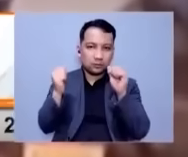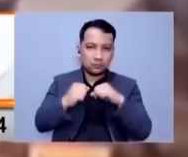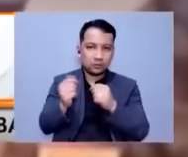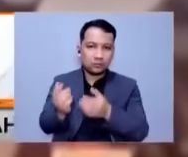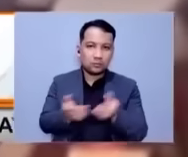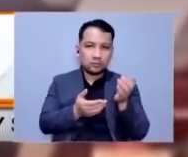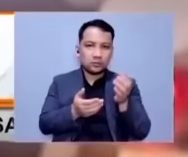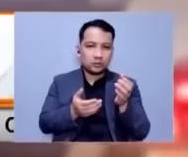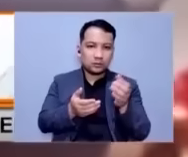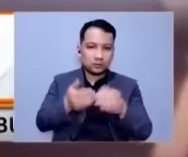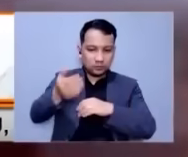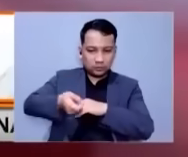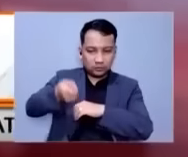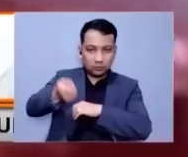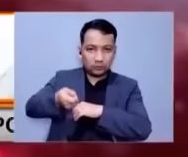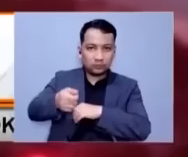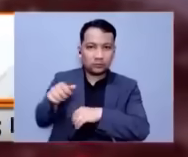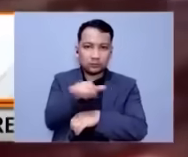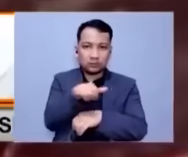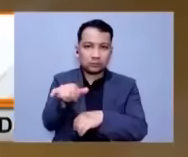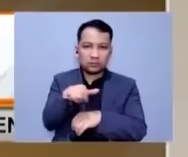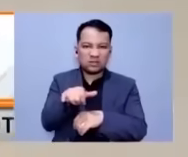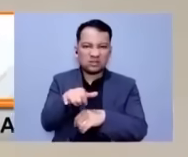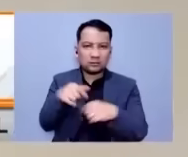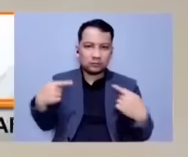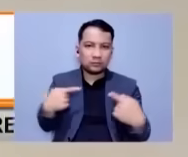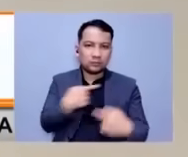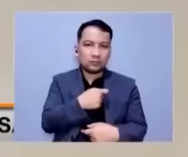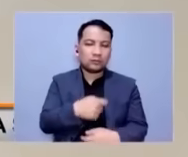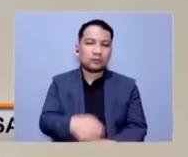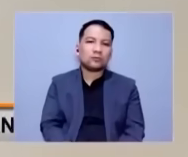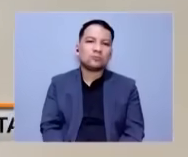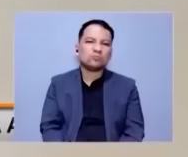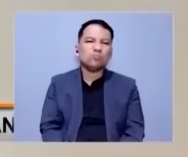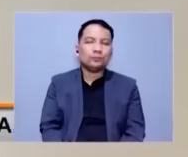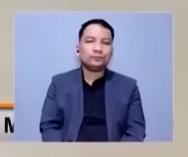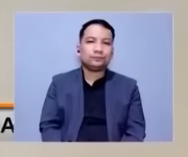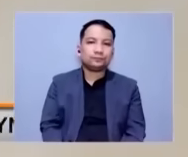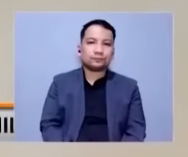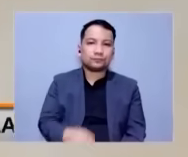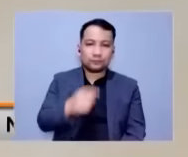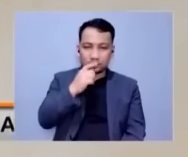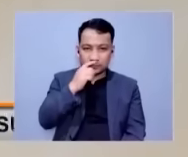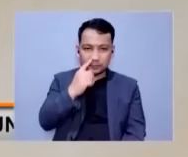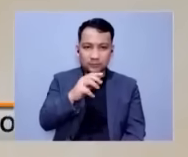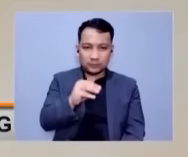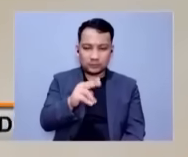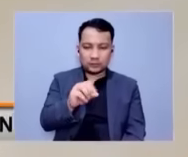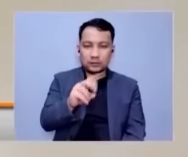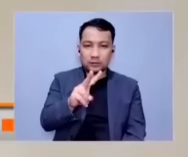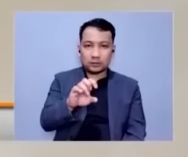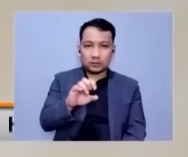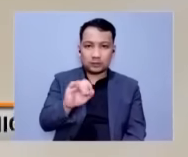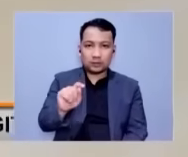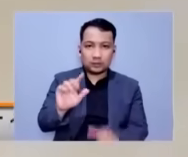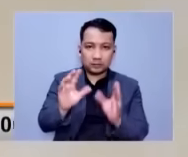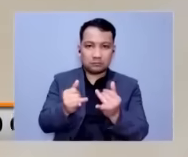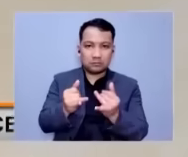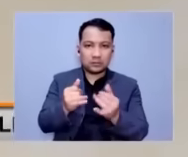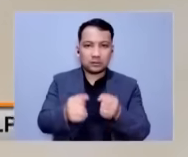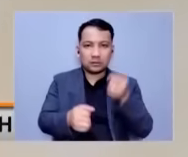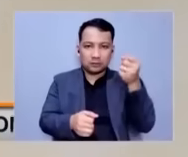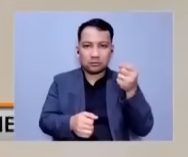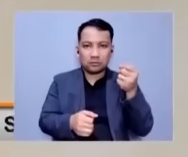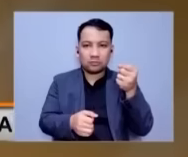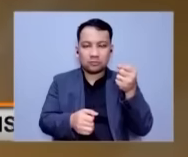ang usapin, lalo't pareho sila nagkasakitan. Sinuspende na ng motorcycle taxi company ang nanaksak nilang rider habang iniimbestigahan